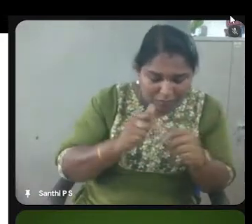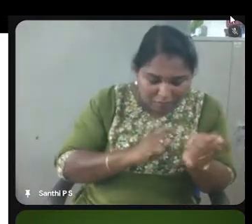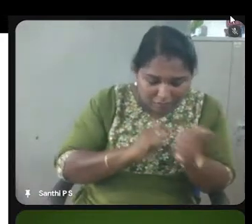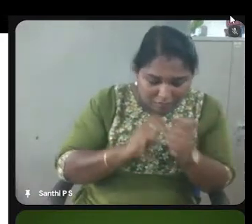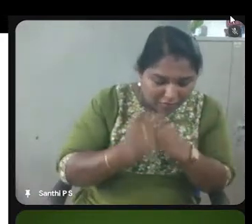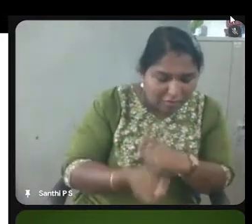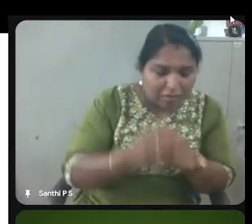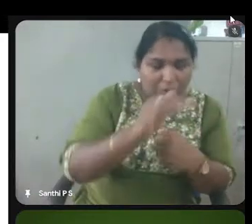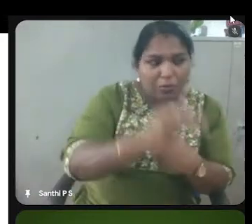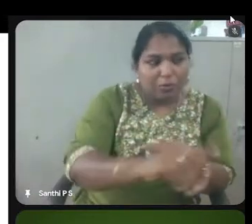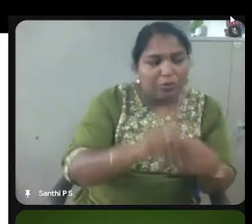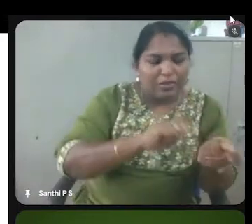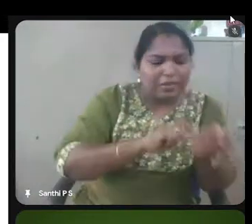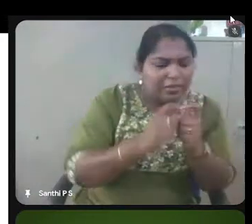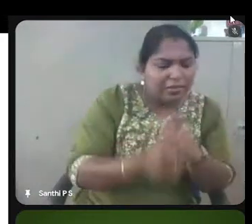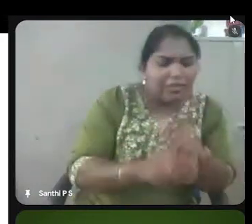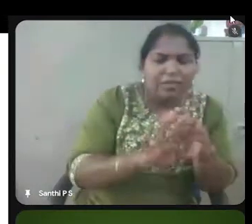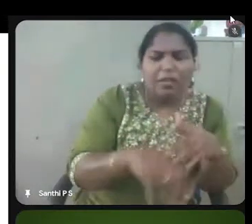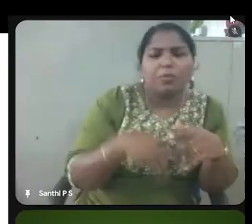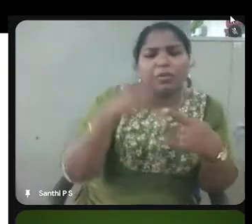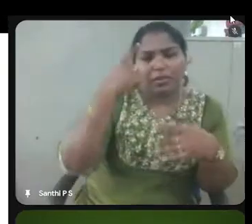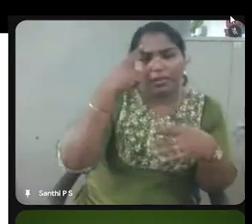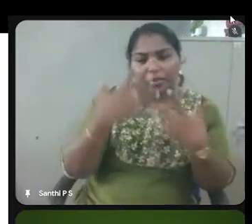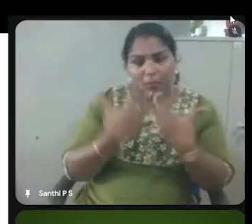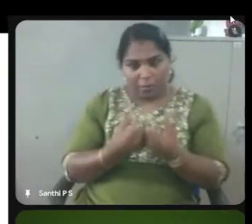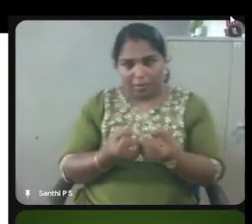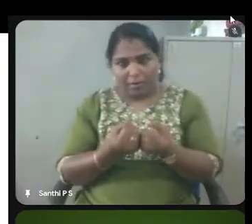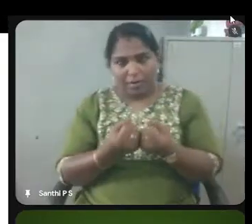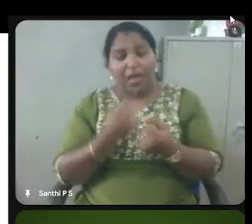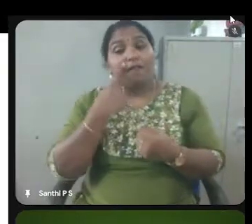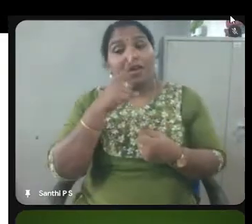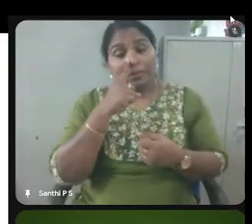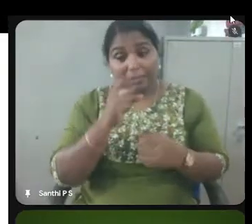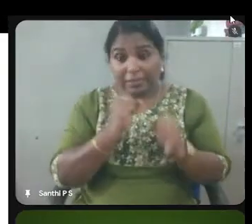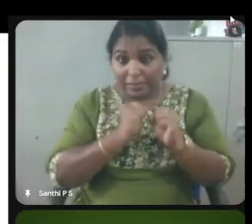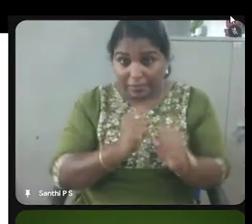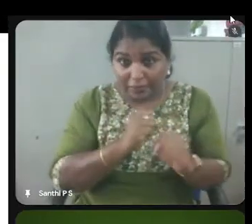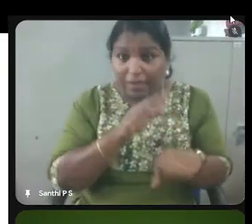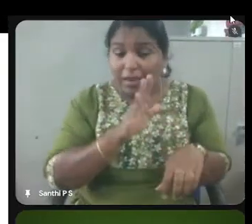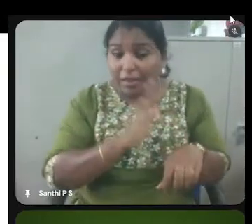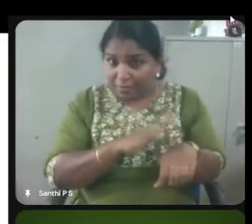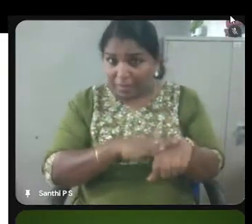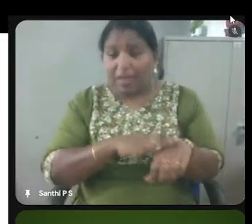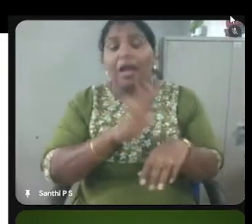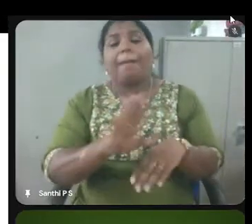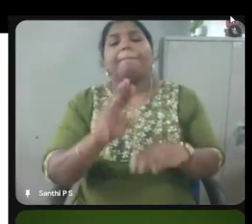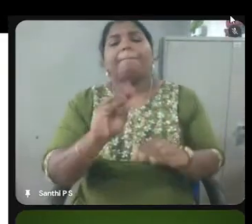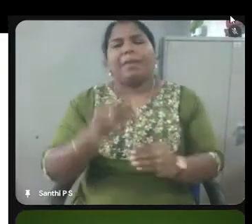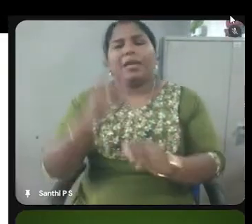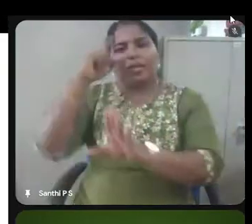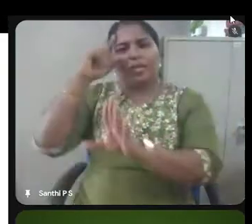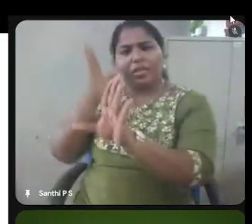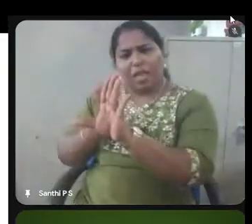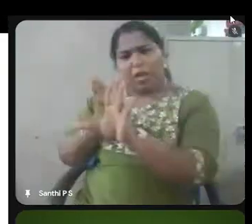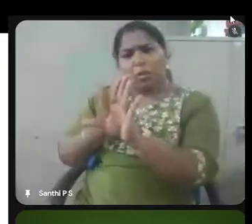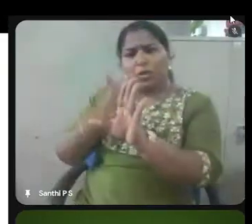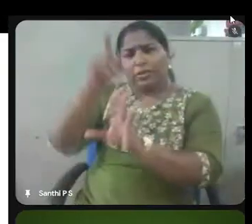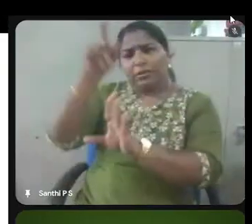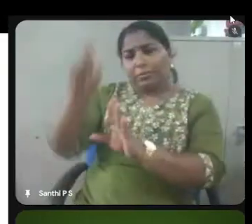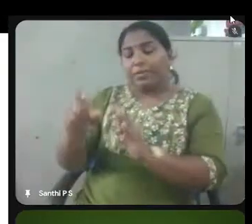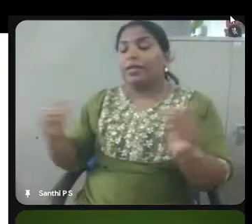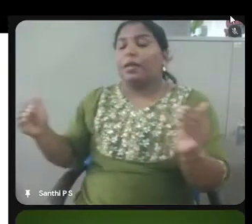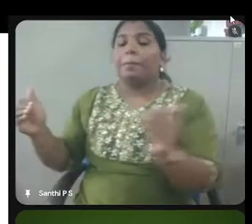വരുത്താം എന്നുള്ളതാണ് നമ്മൾ ചിന്തിക്കേണ്ടത്. അപ്പം പേരൻസിന് അത് ഡിഫിക്കൾട്ട് ആണെങ്കിൽ തീർച്ചയായിട്ടും ഒരു സൈക്കോളജിസ്റ്റിന്റെ ഒരു സേവനം